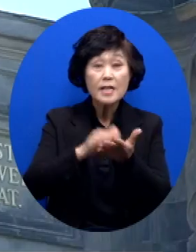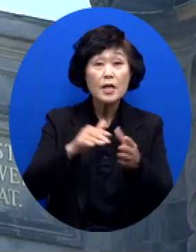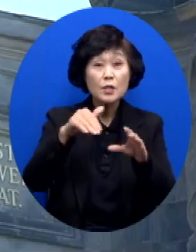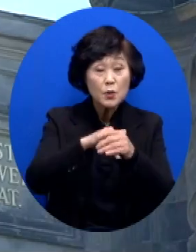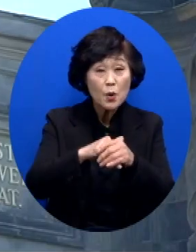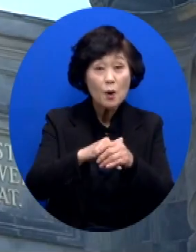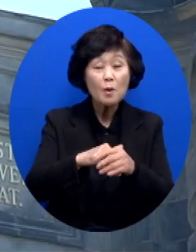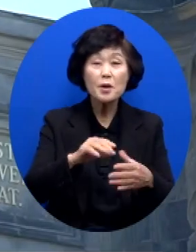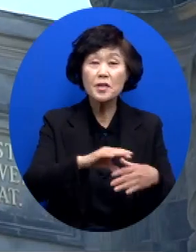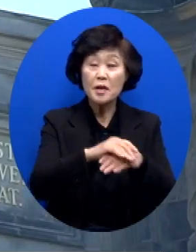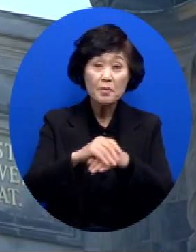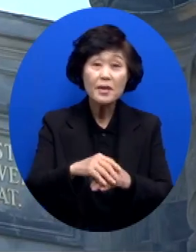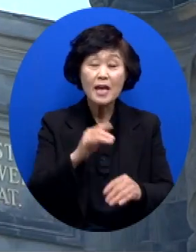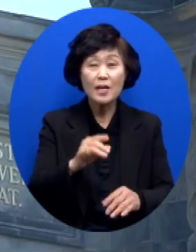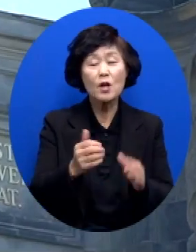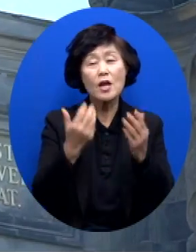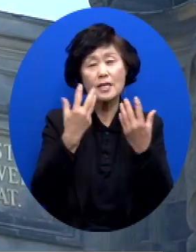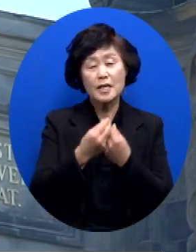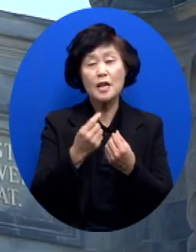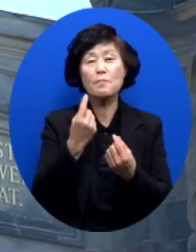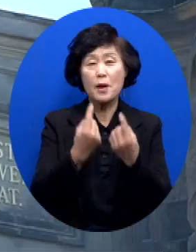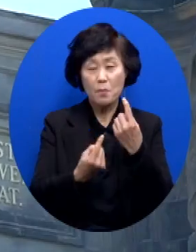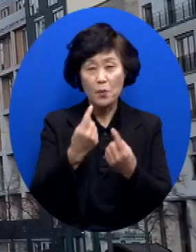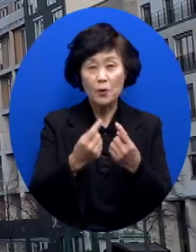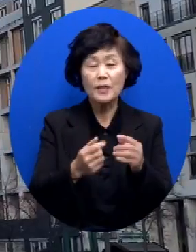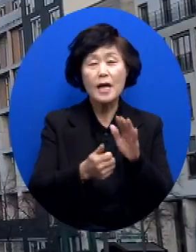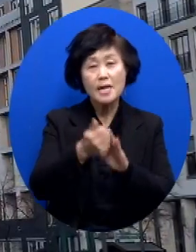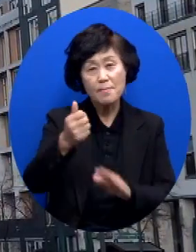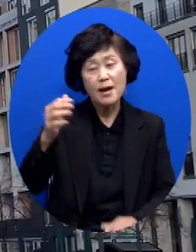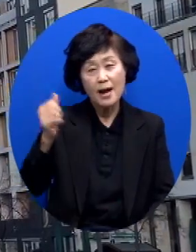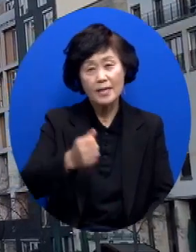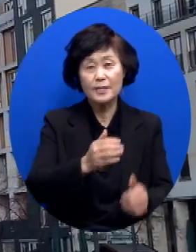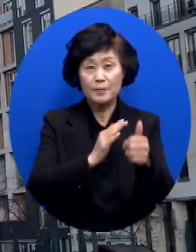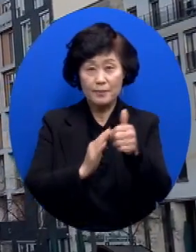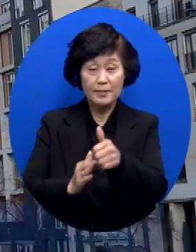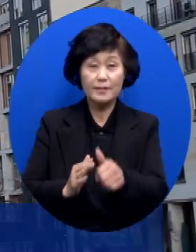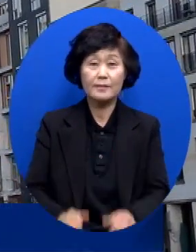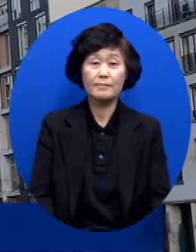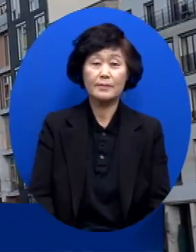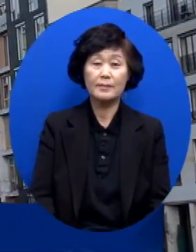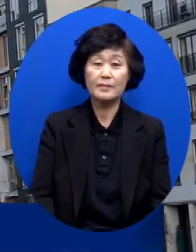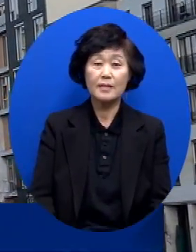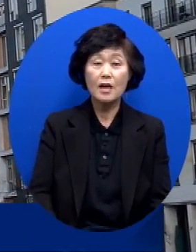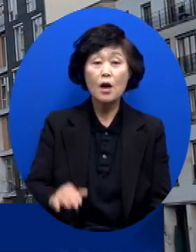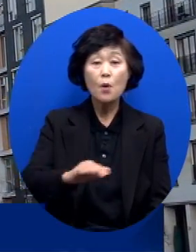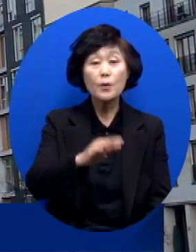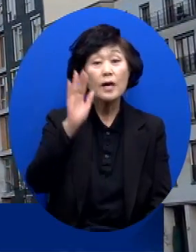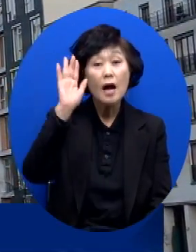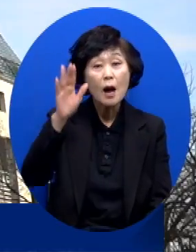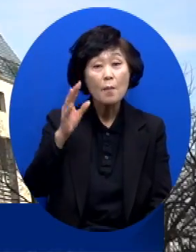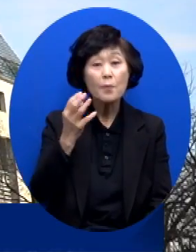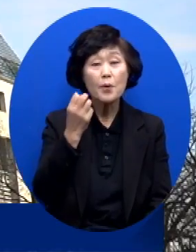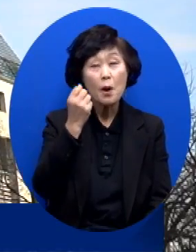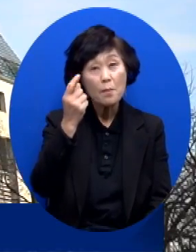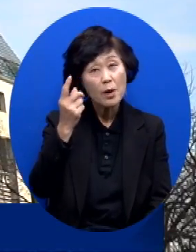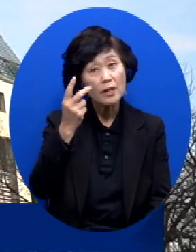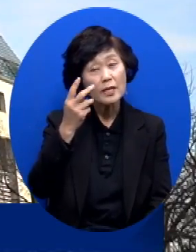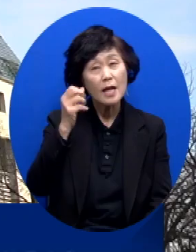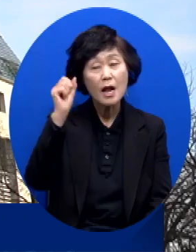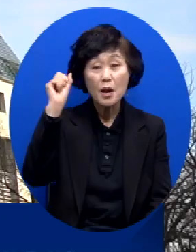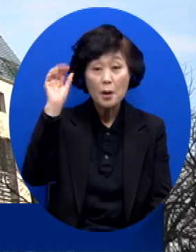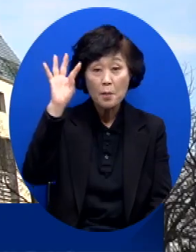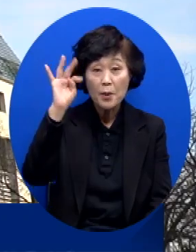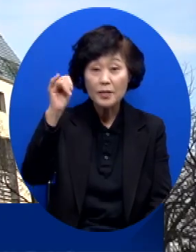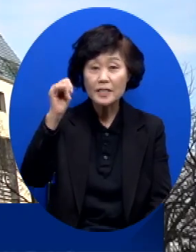절망과 우울보다는 희망을 품고 나아가자고 당부했습니다. Genau auf diese Ereignisse, glaube ich, sollten wir uns auch in den nächsten Monaten und